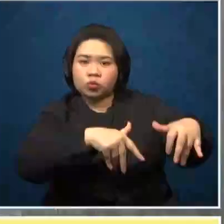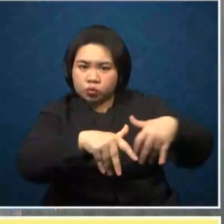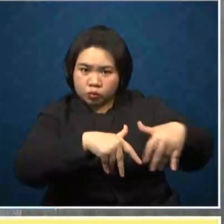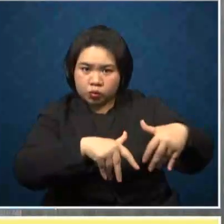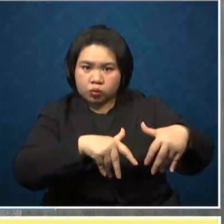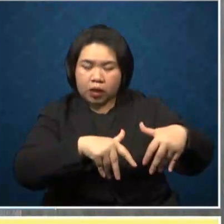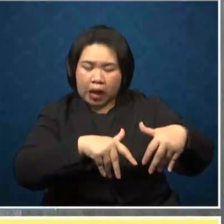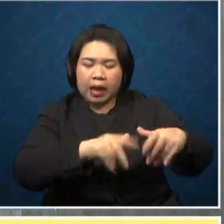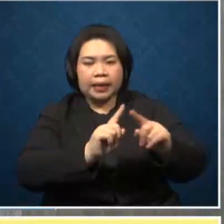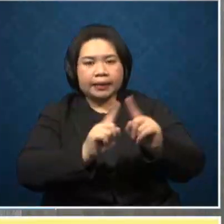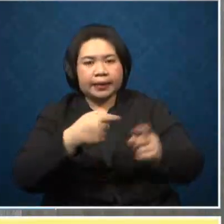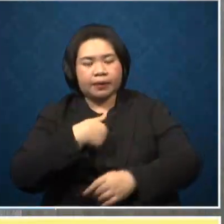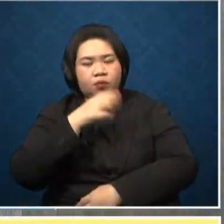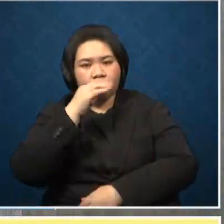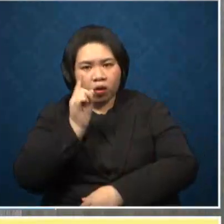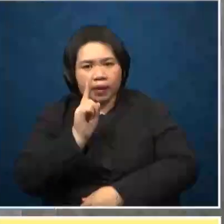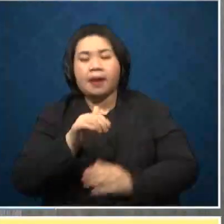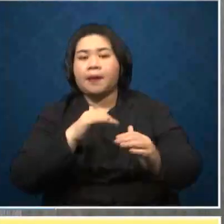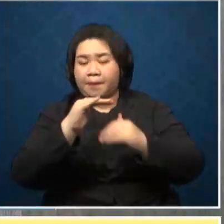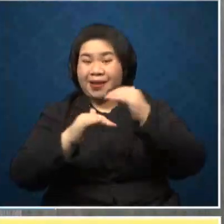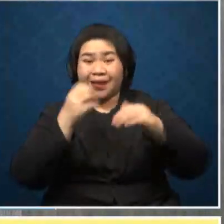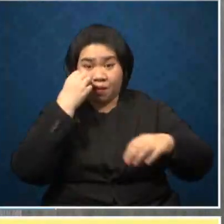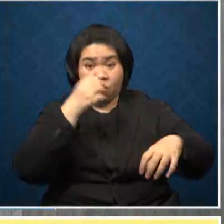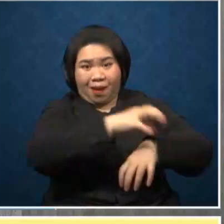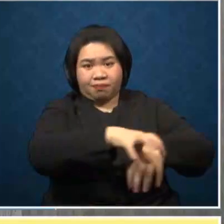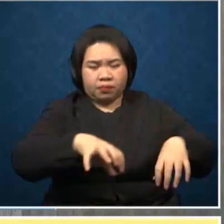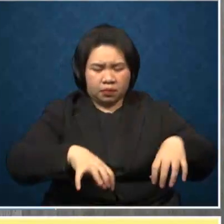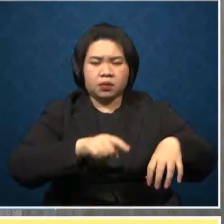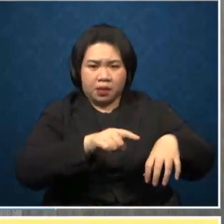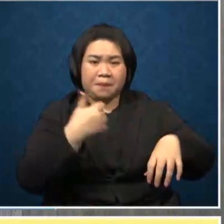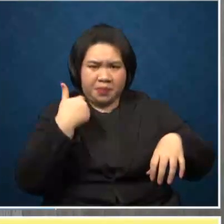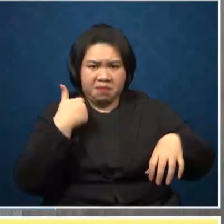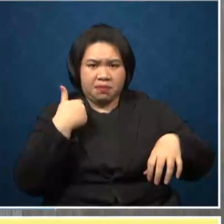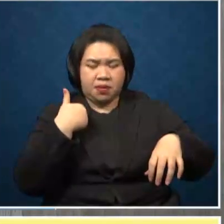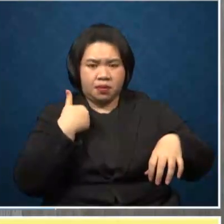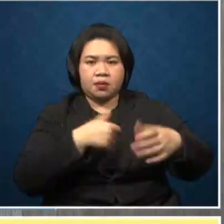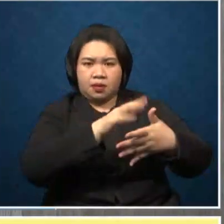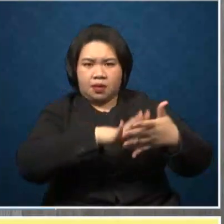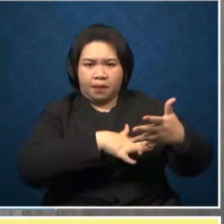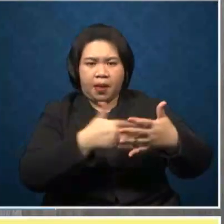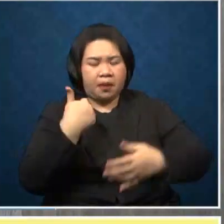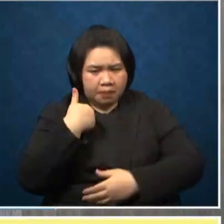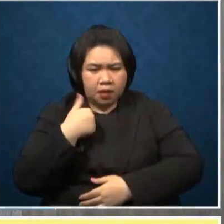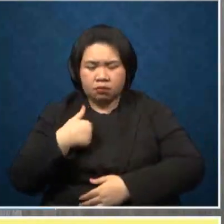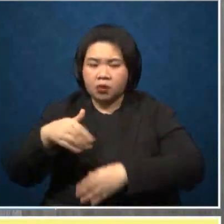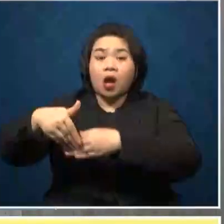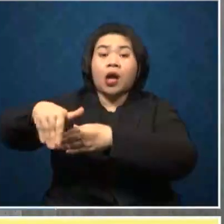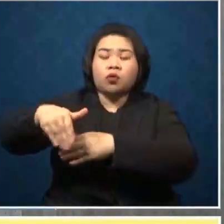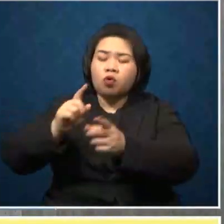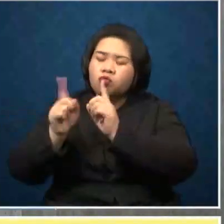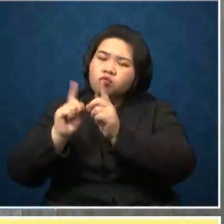แต่ว่าผมจะพูดถึงแผนพัฒนาหมู่บ้านซึ่งมีอยู่เมื่อกี้ก็นั่งคุยกันข้างนอก